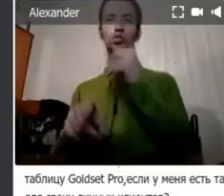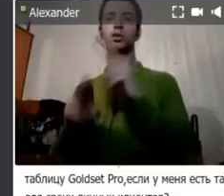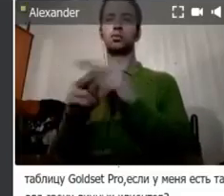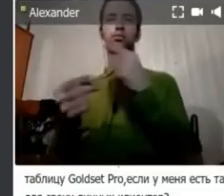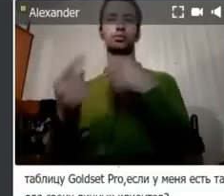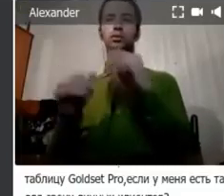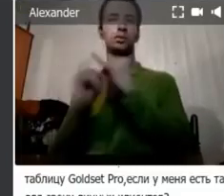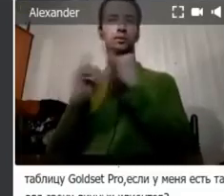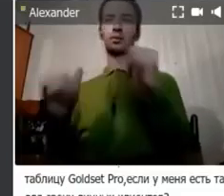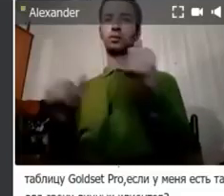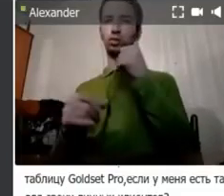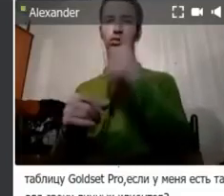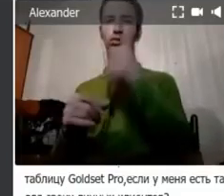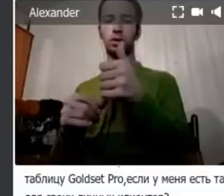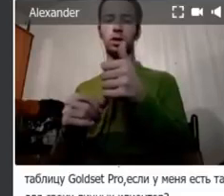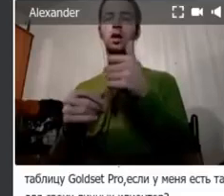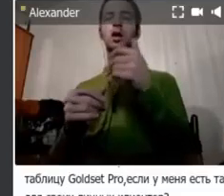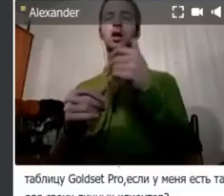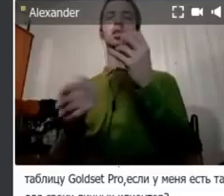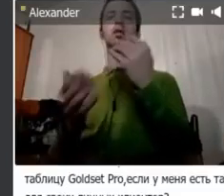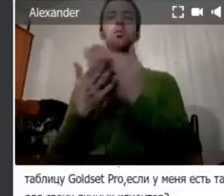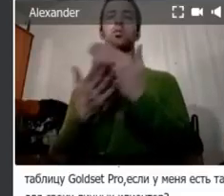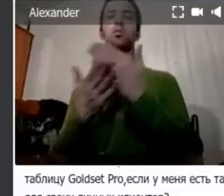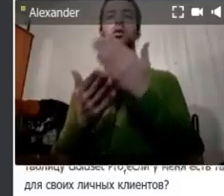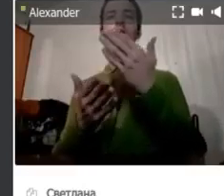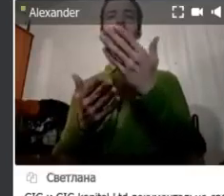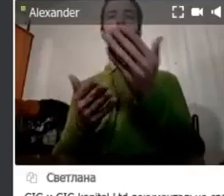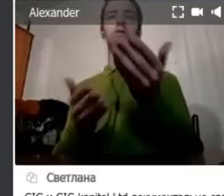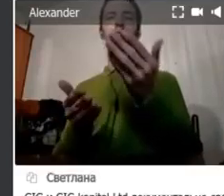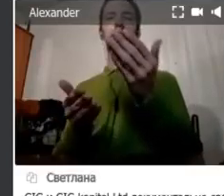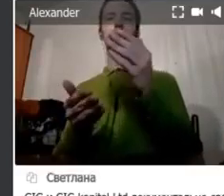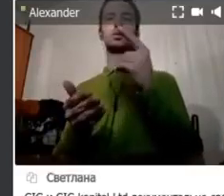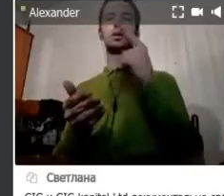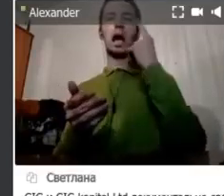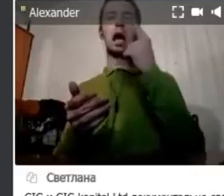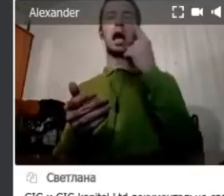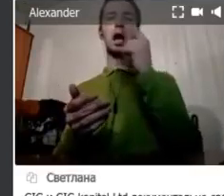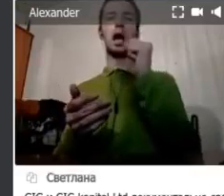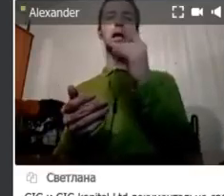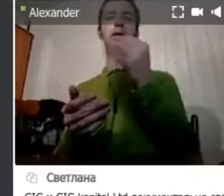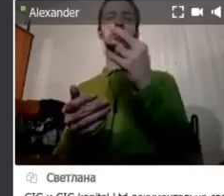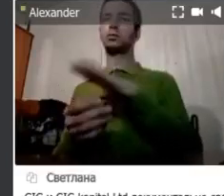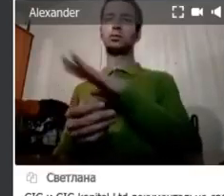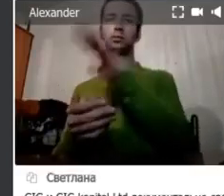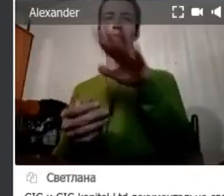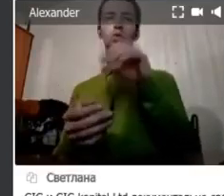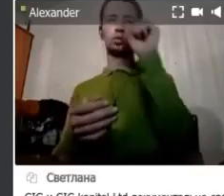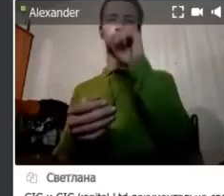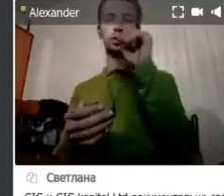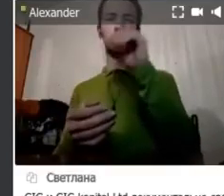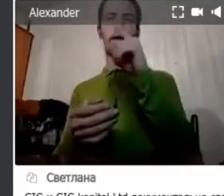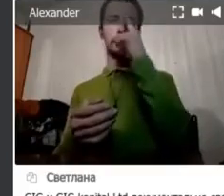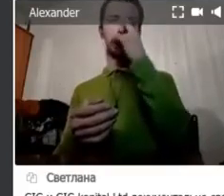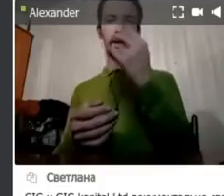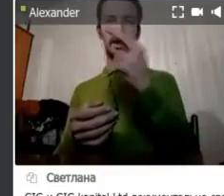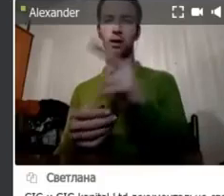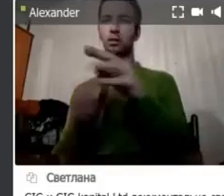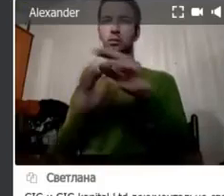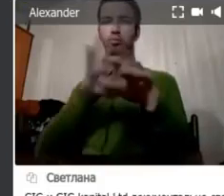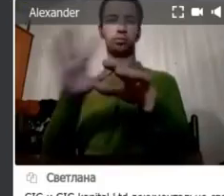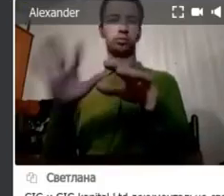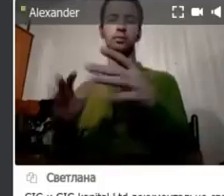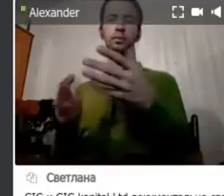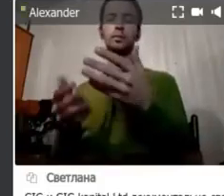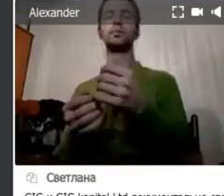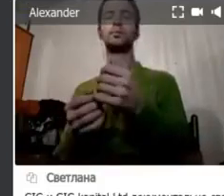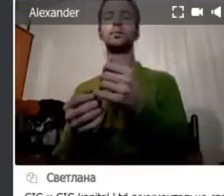мы посмотрим, Оксана, может быть, эту информацию мы просто перекинем в группу, сделаем ВКонтакте, либо в Фейсбуке, вот, и